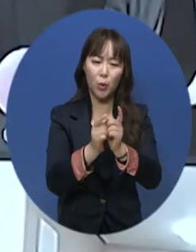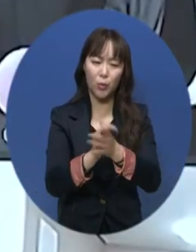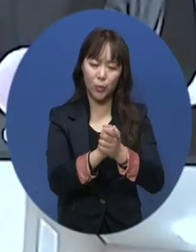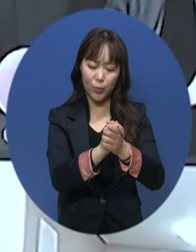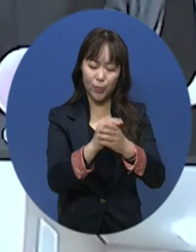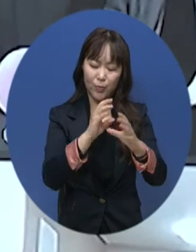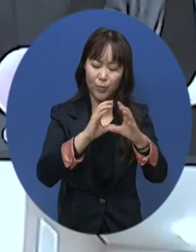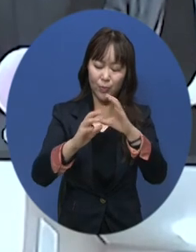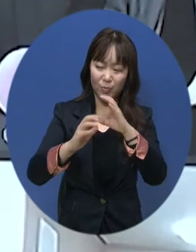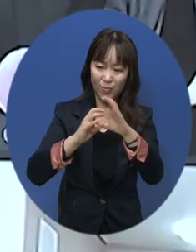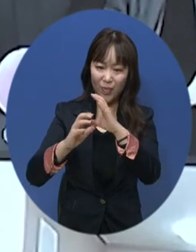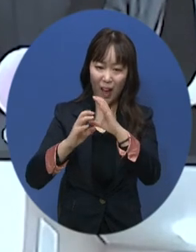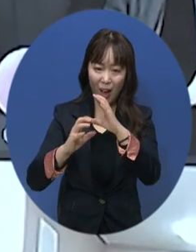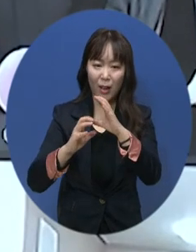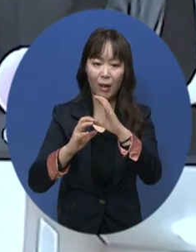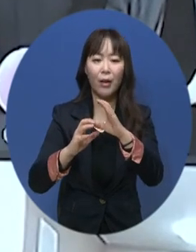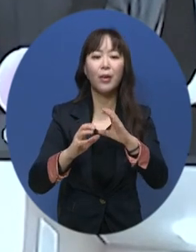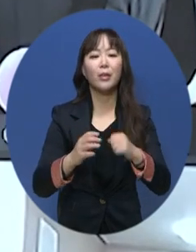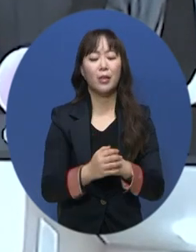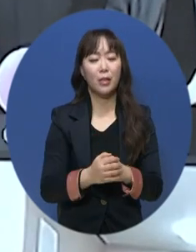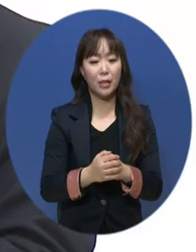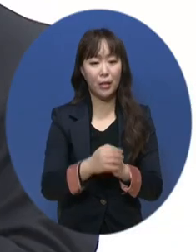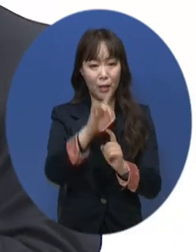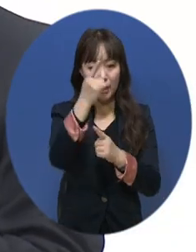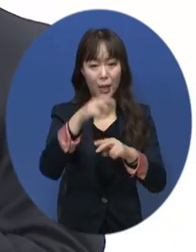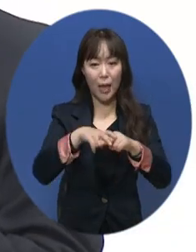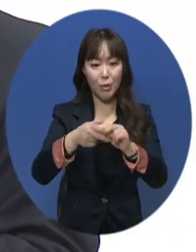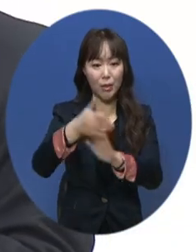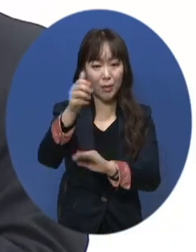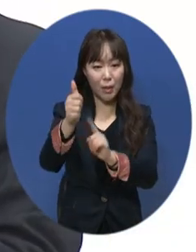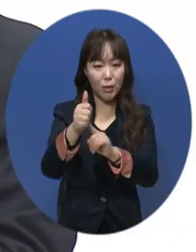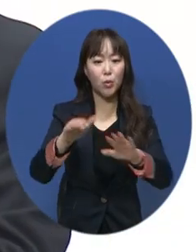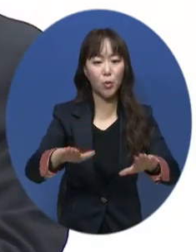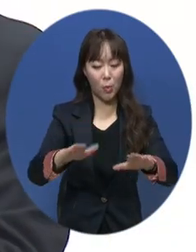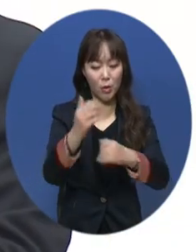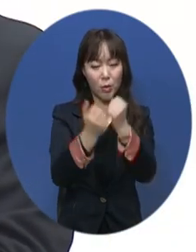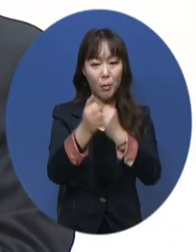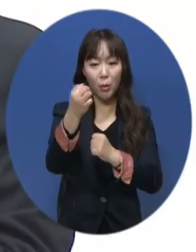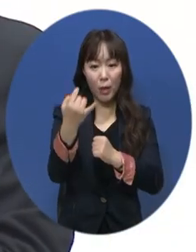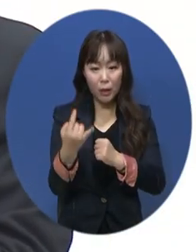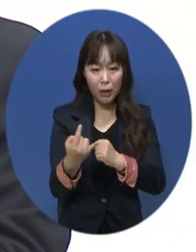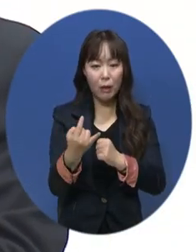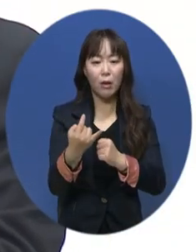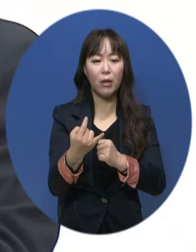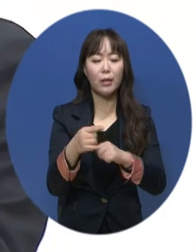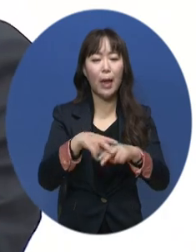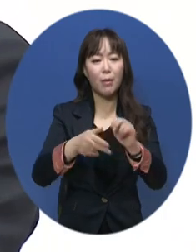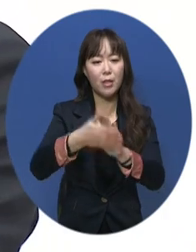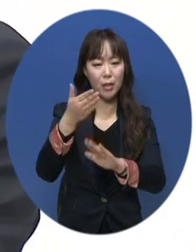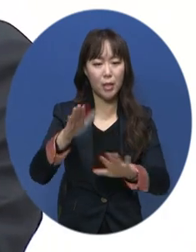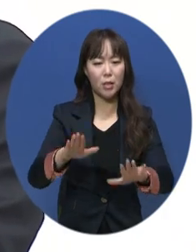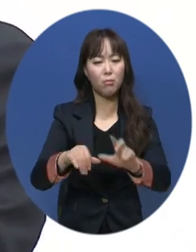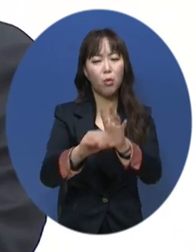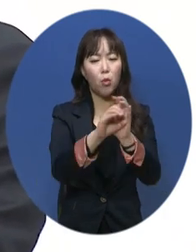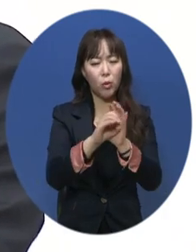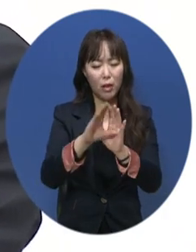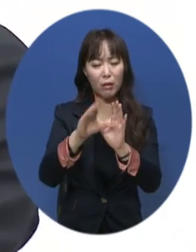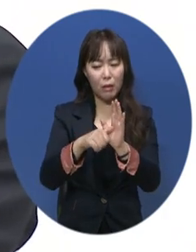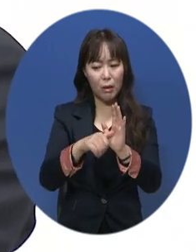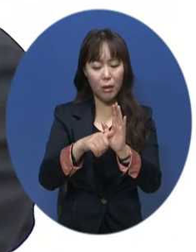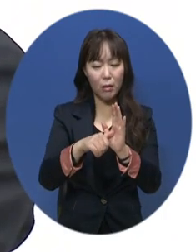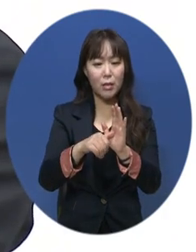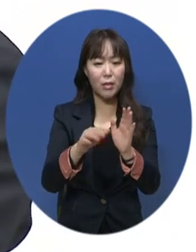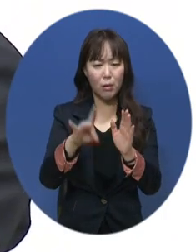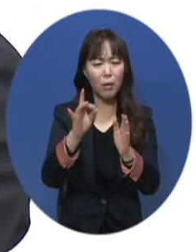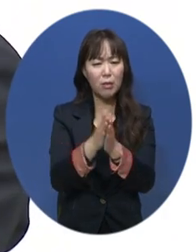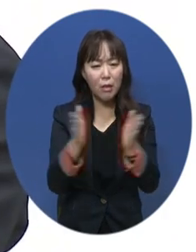공감을 했습니다. 이완주 남원시장은 이번 랜선 시정설명회는 남원시가 포스트 코로나 시대를 맞아 도입한